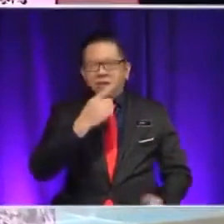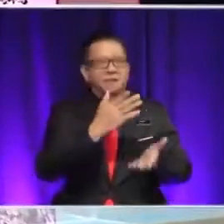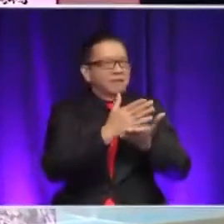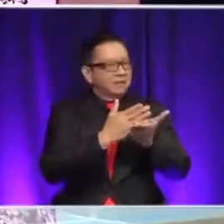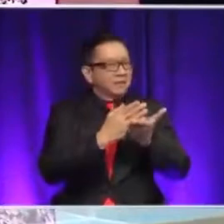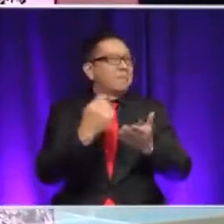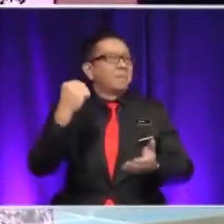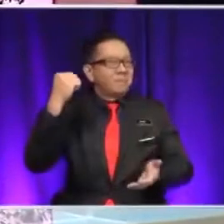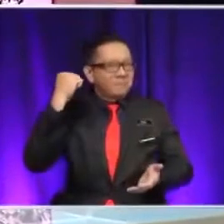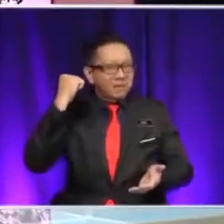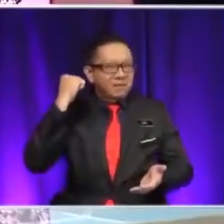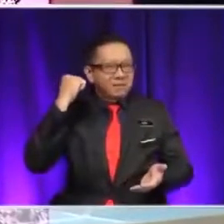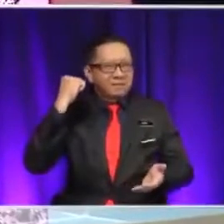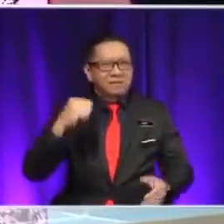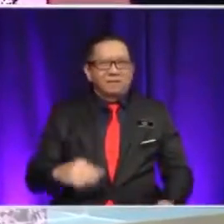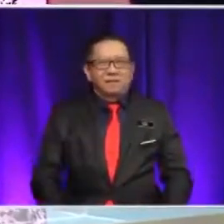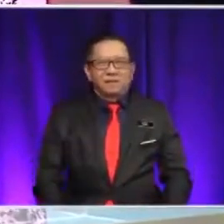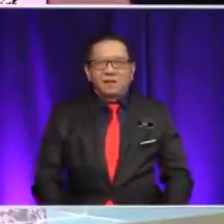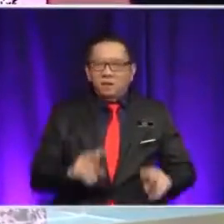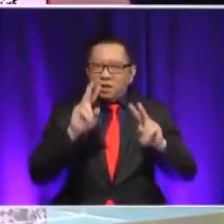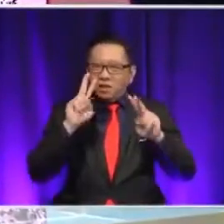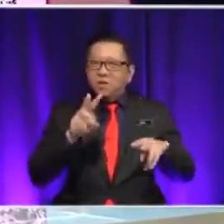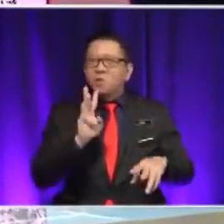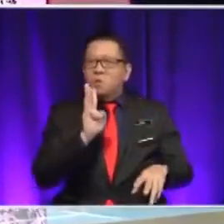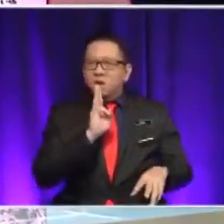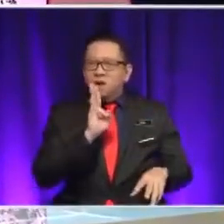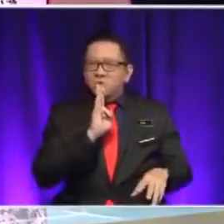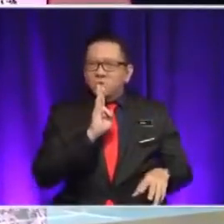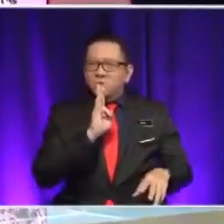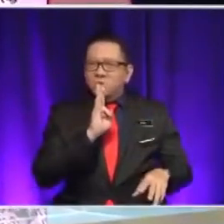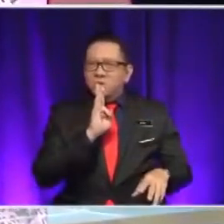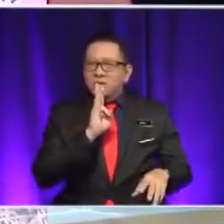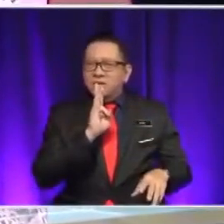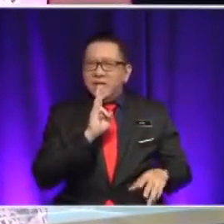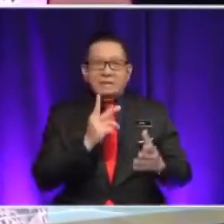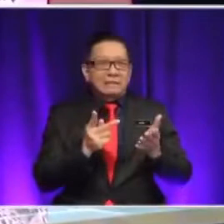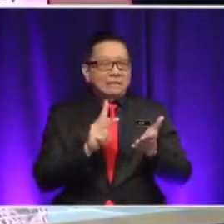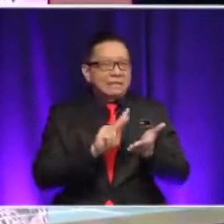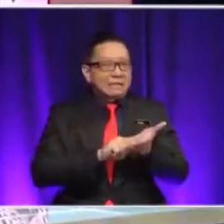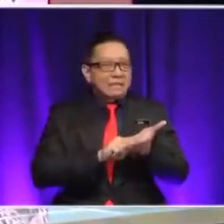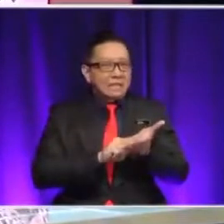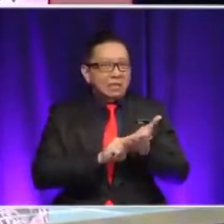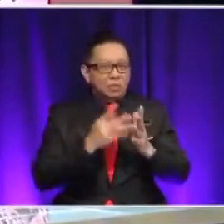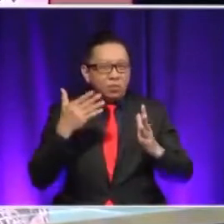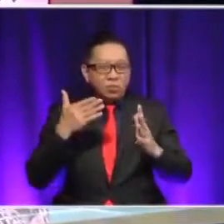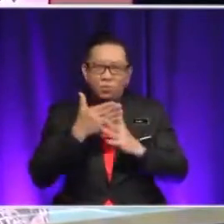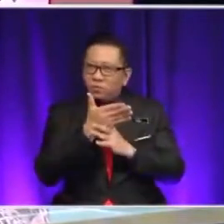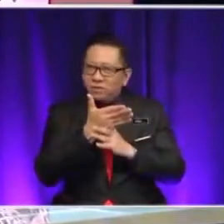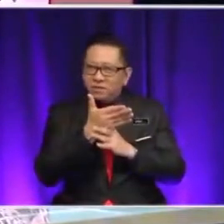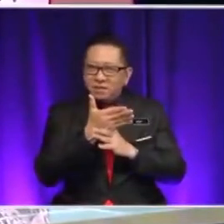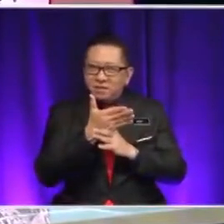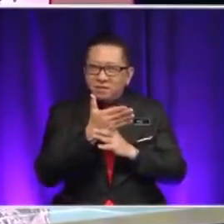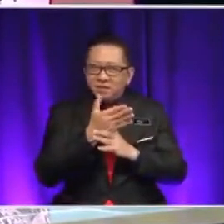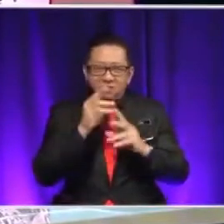belakang Oke kalau kita tengok kebahagiaan akhirnya berimbas pada kesan luxina Oke solusinya nih atraksi